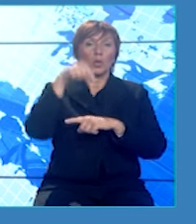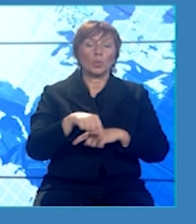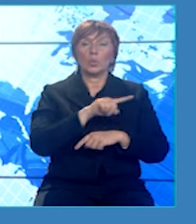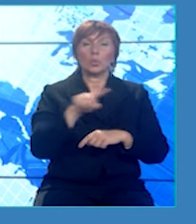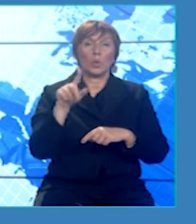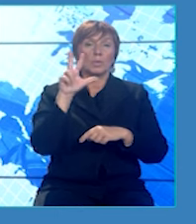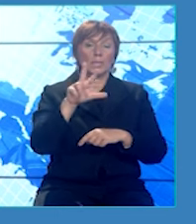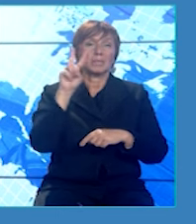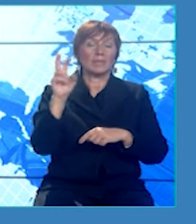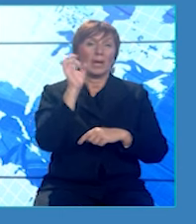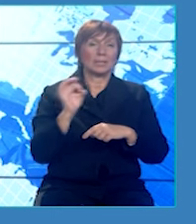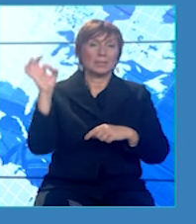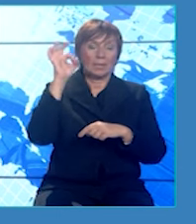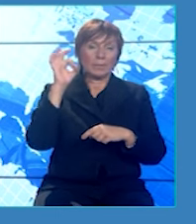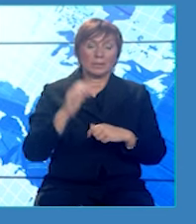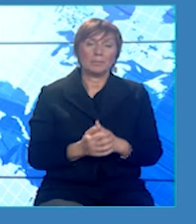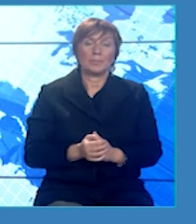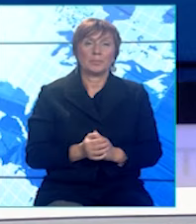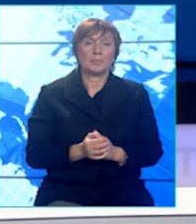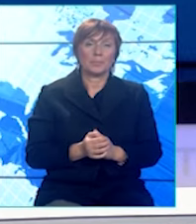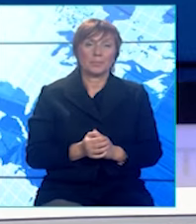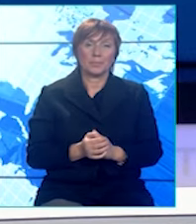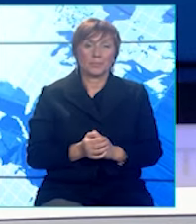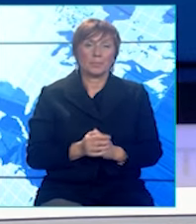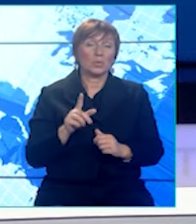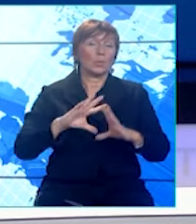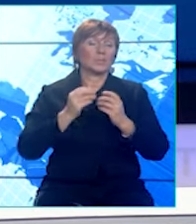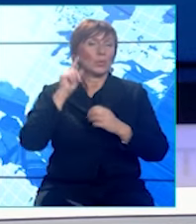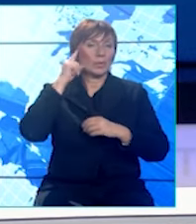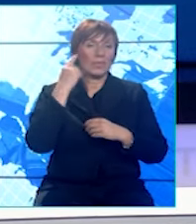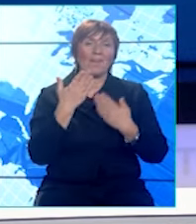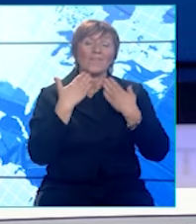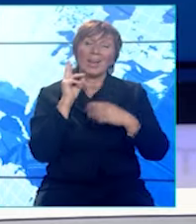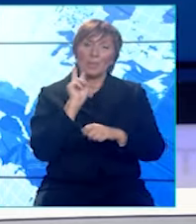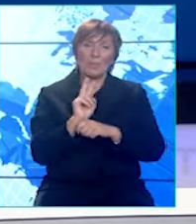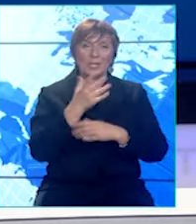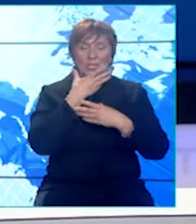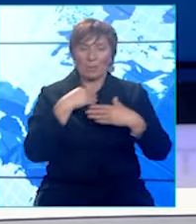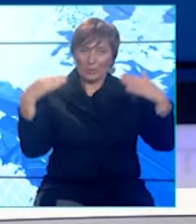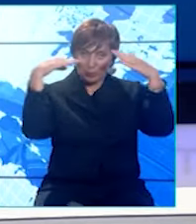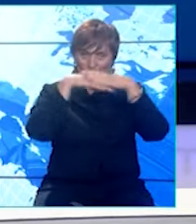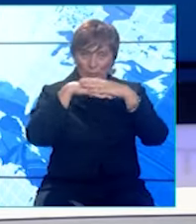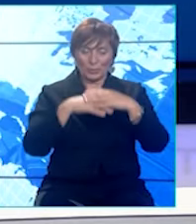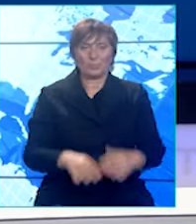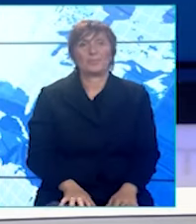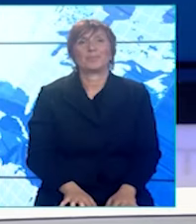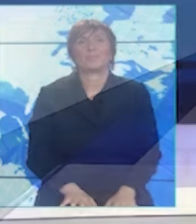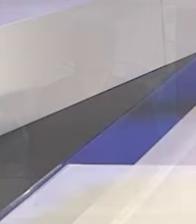jugu do 32 stepena. Toliko u dnevniku. Hvala na pažnji. Laku noć.